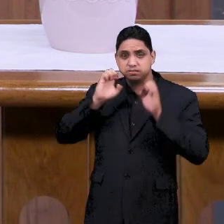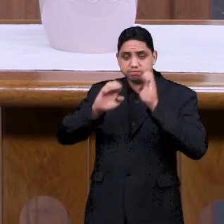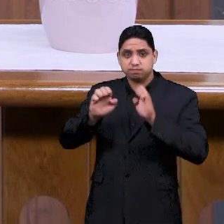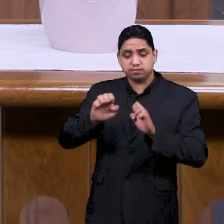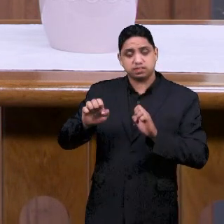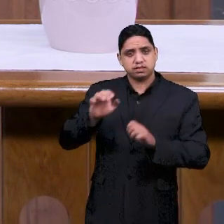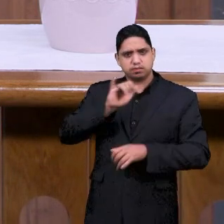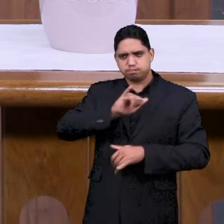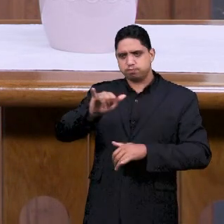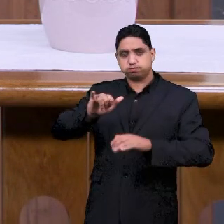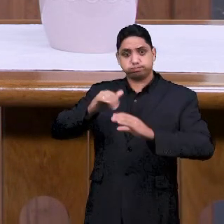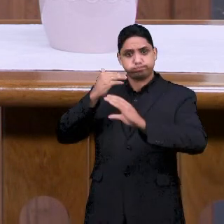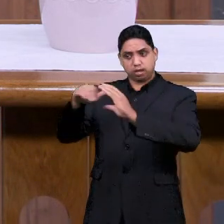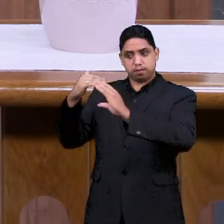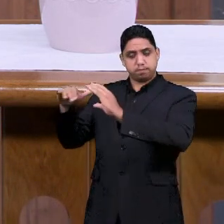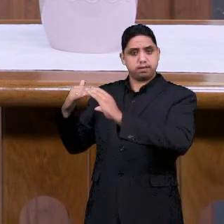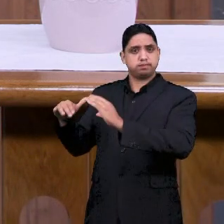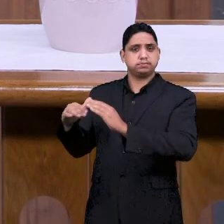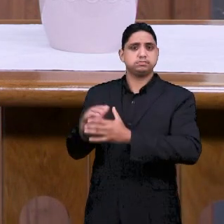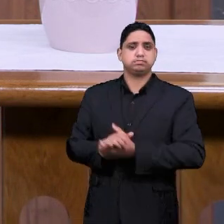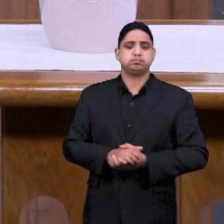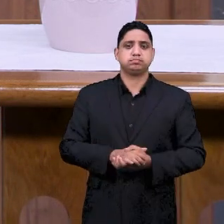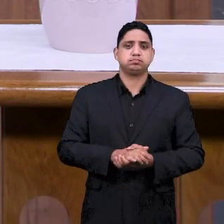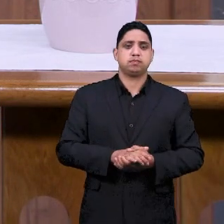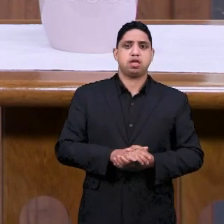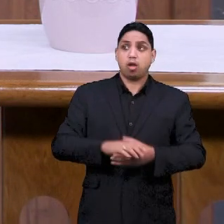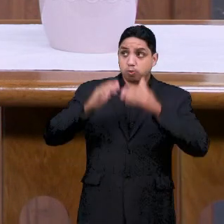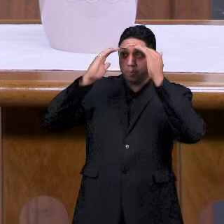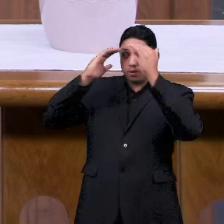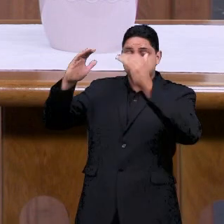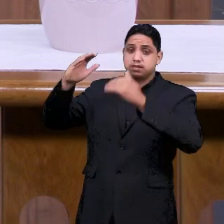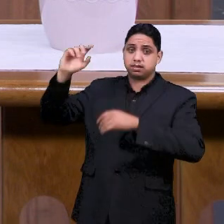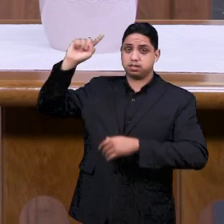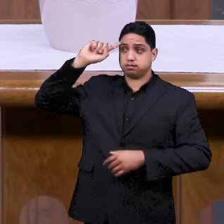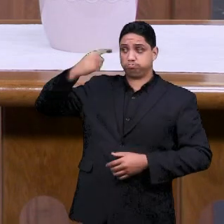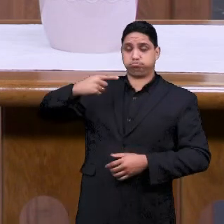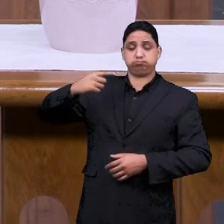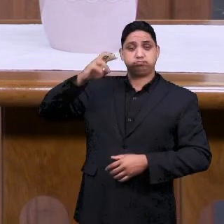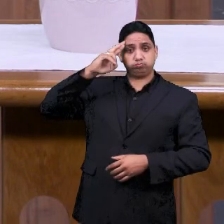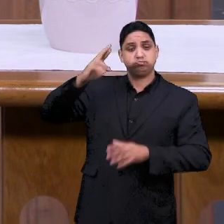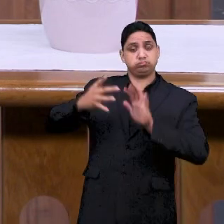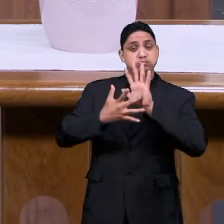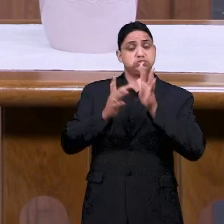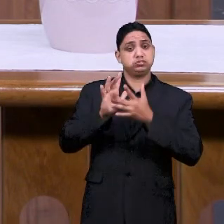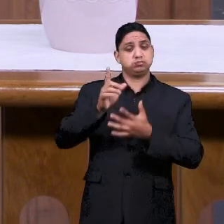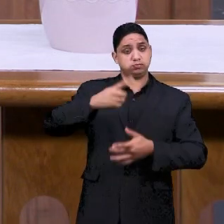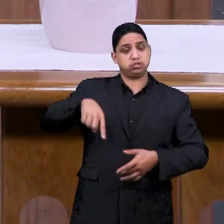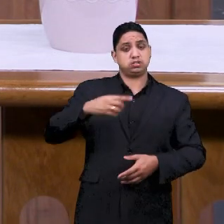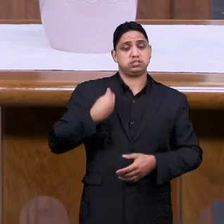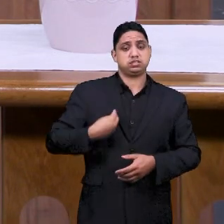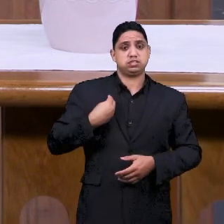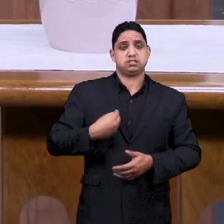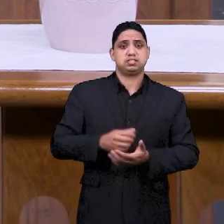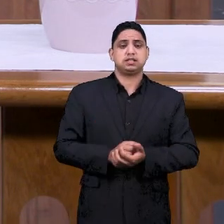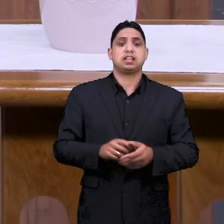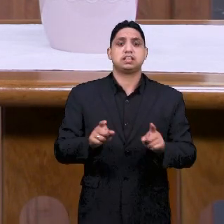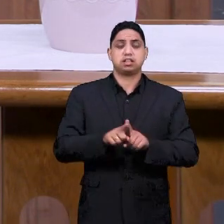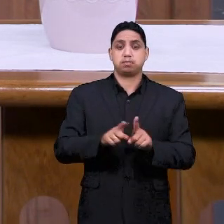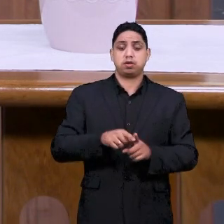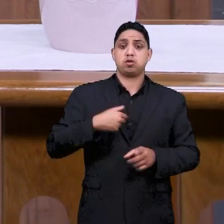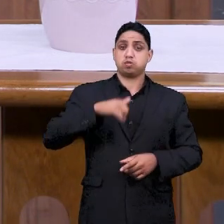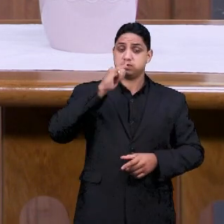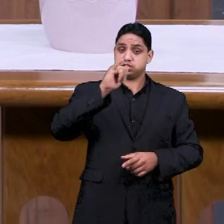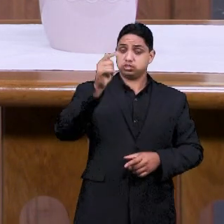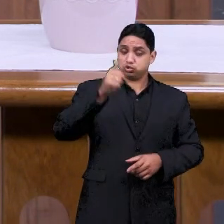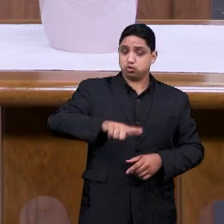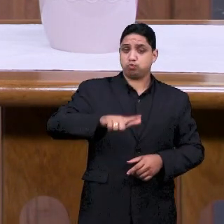faire en répondant à ce qui est l'ordonnance du Seigneur Jésus pour nous. Je vais rappeler ici